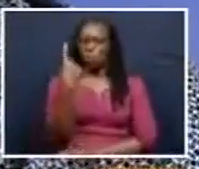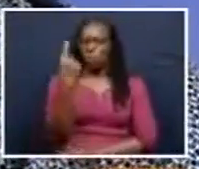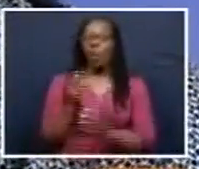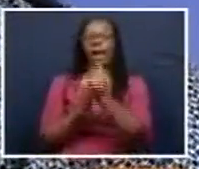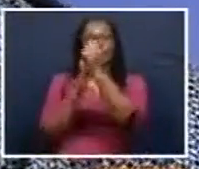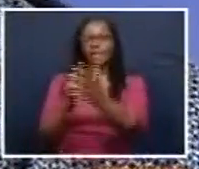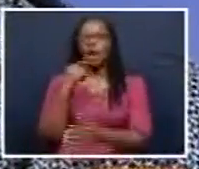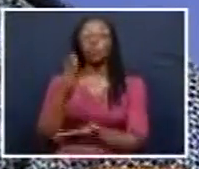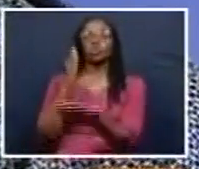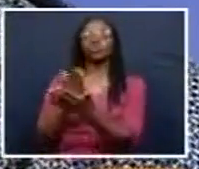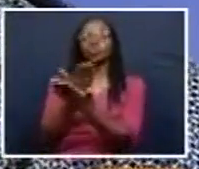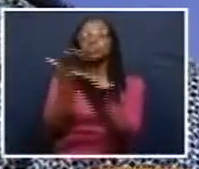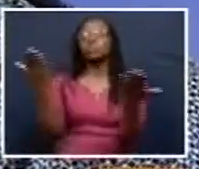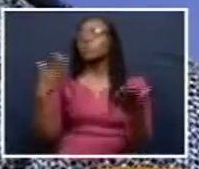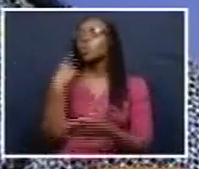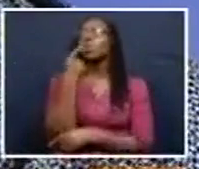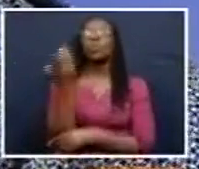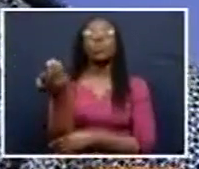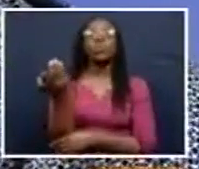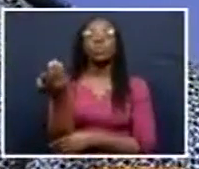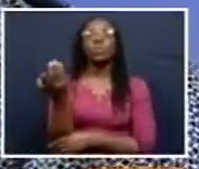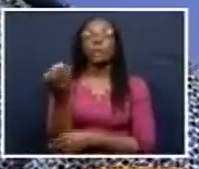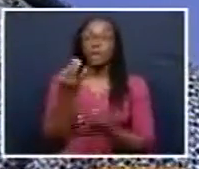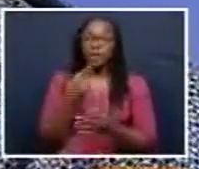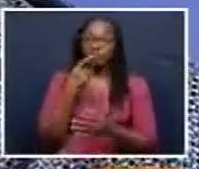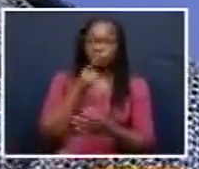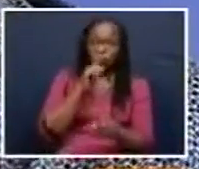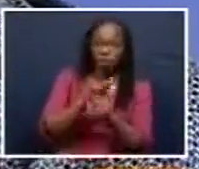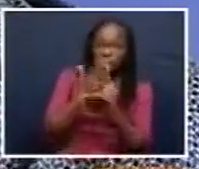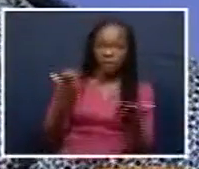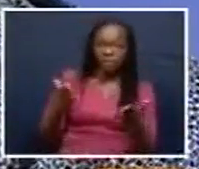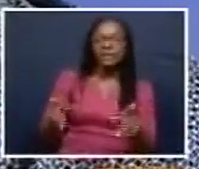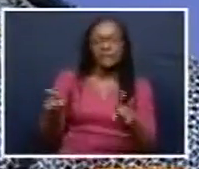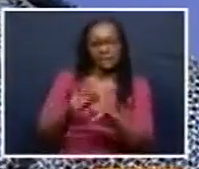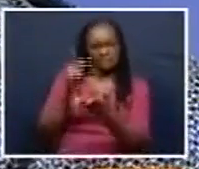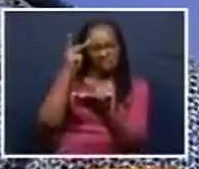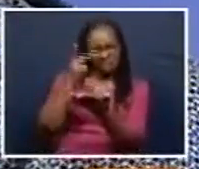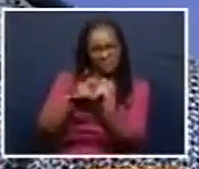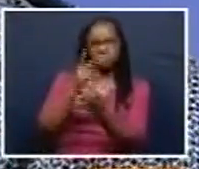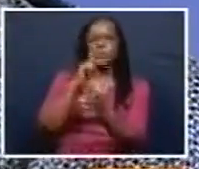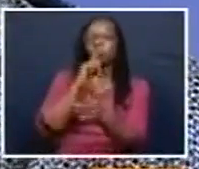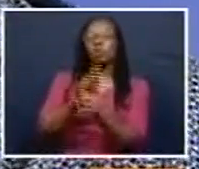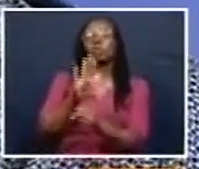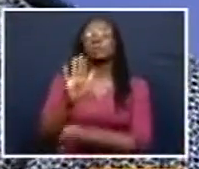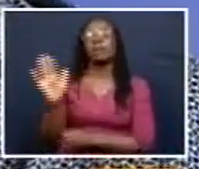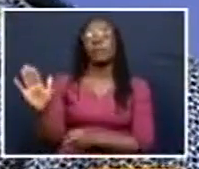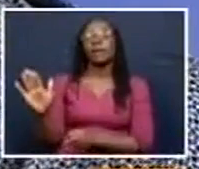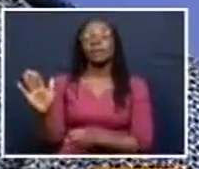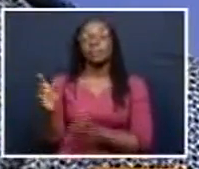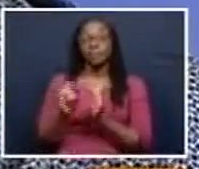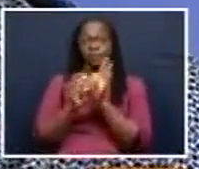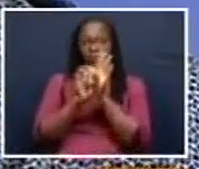kuamini akisema kitu atatenda akisema ajifanya chochote unamwamini kwa mfano